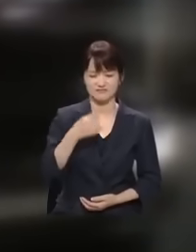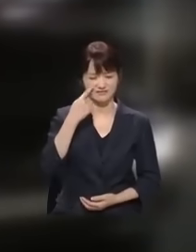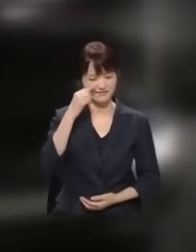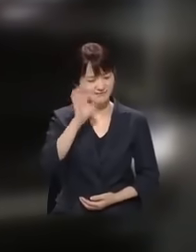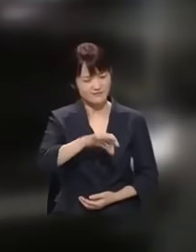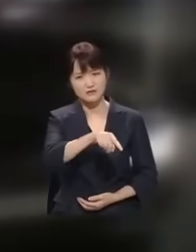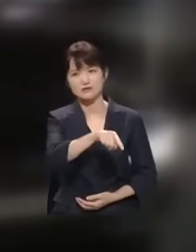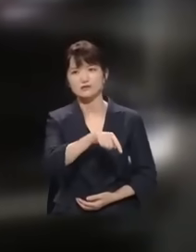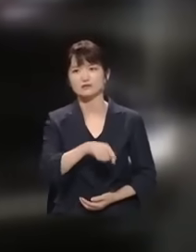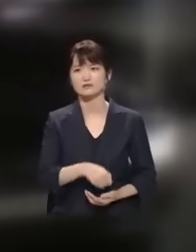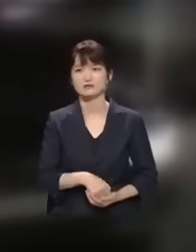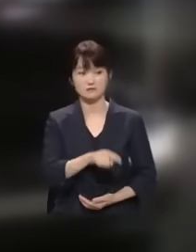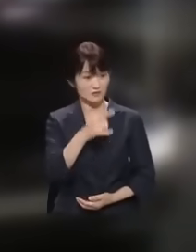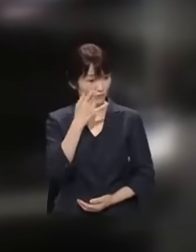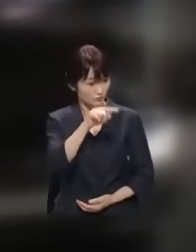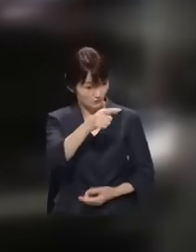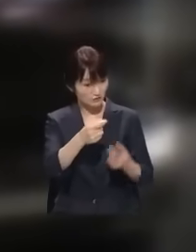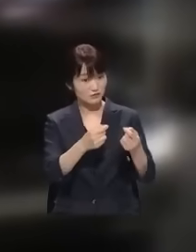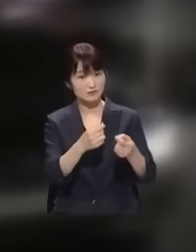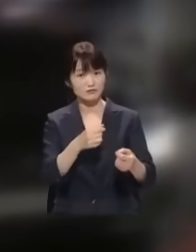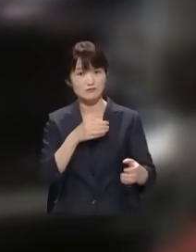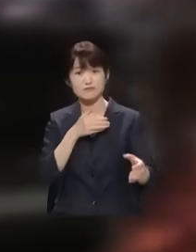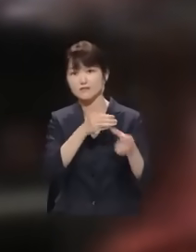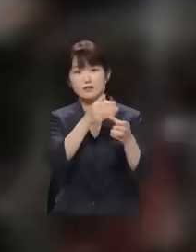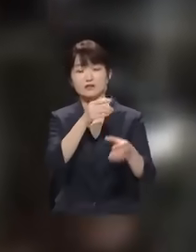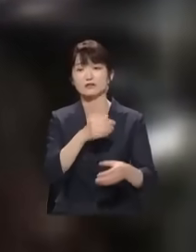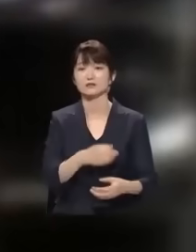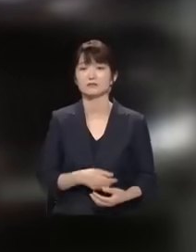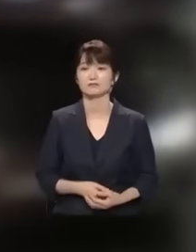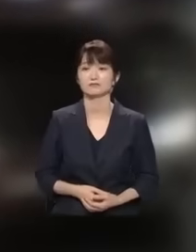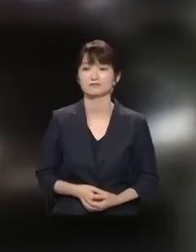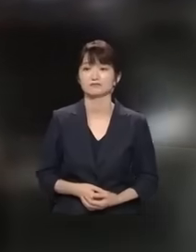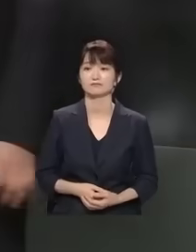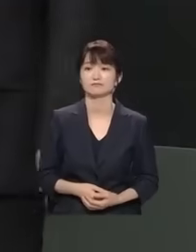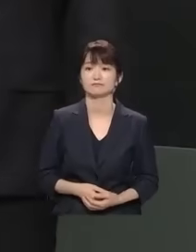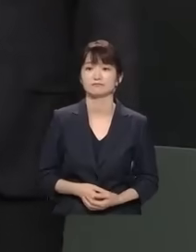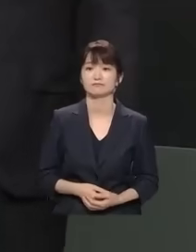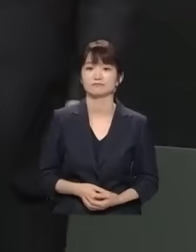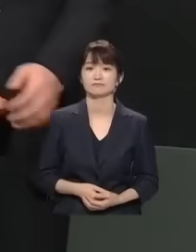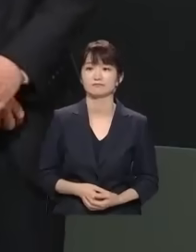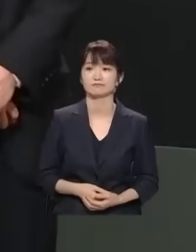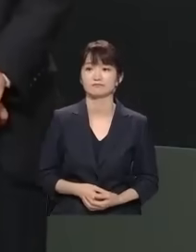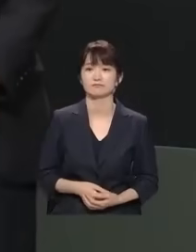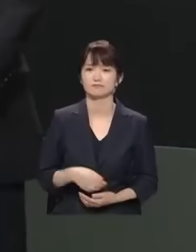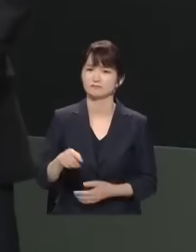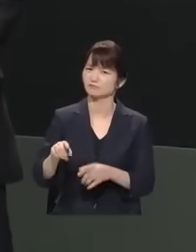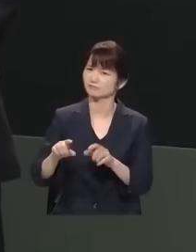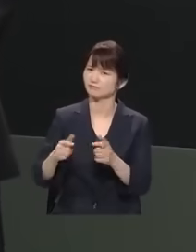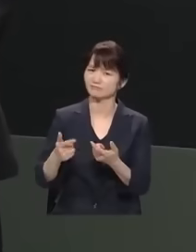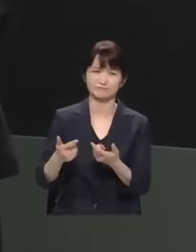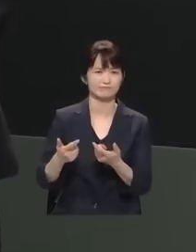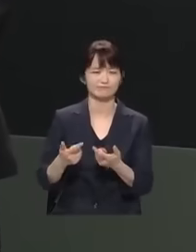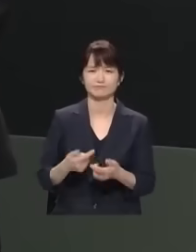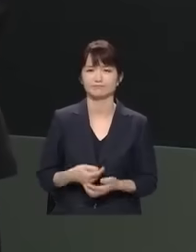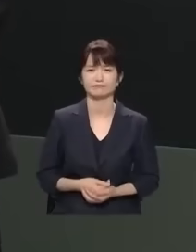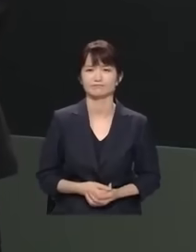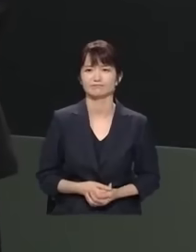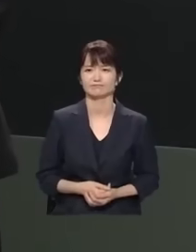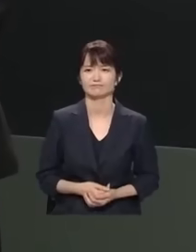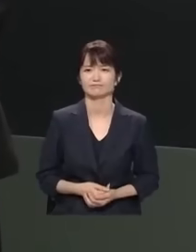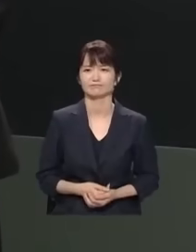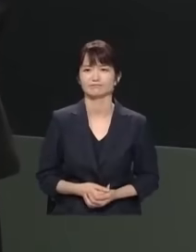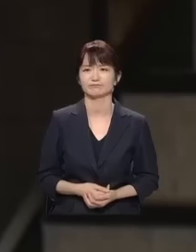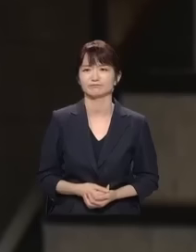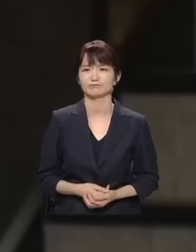아, 이거는 아닌 것 같은데요, 소장님. 아, 네.